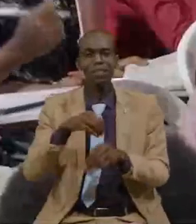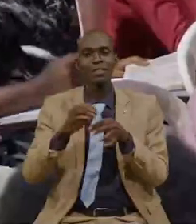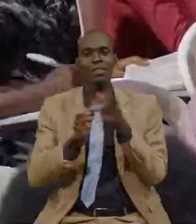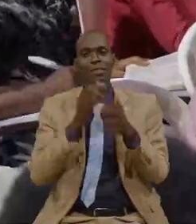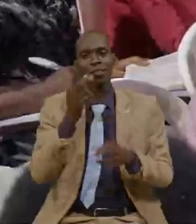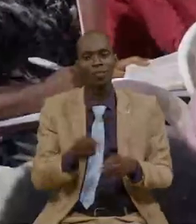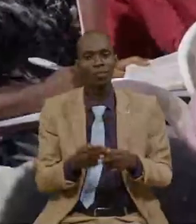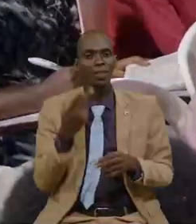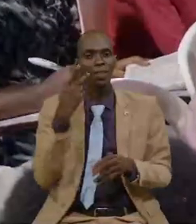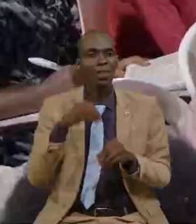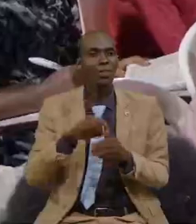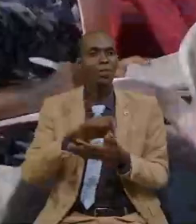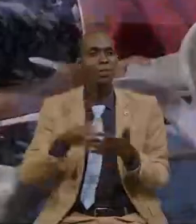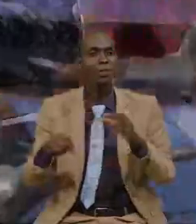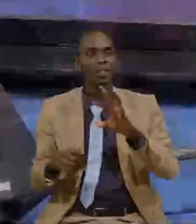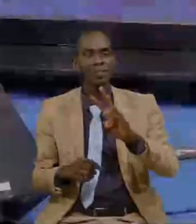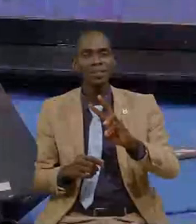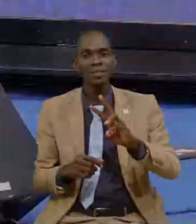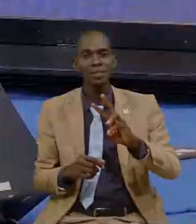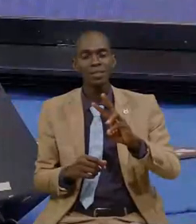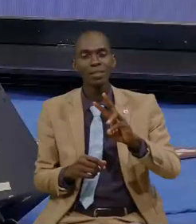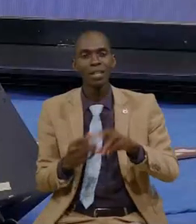soir. Voilà le verset 6.